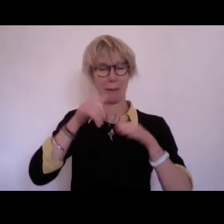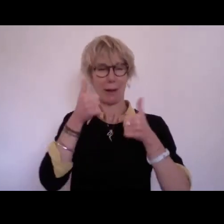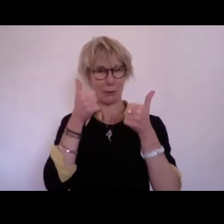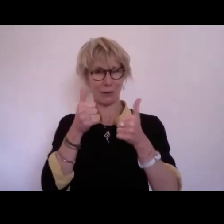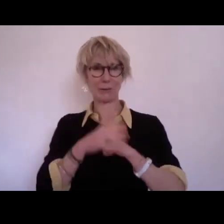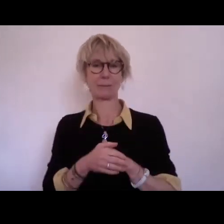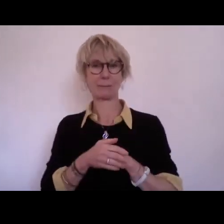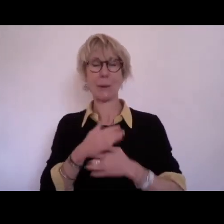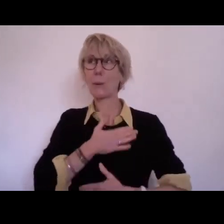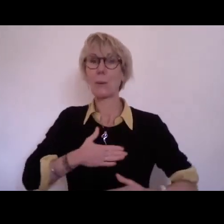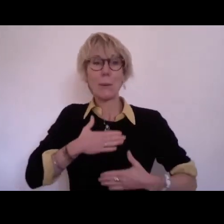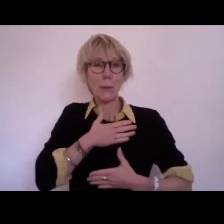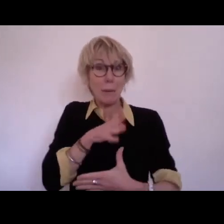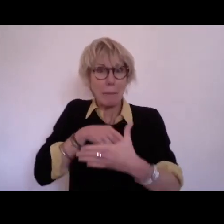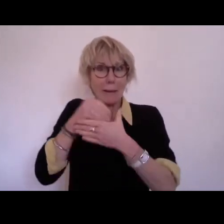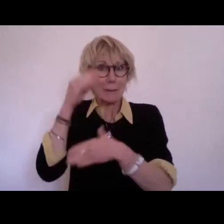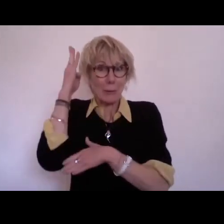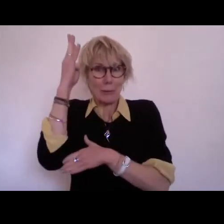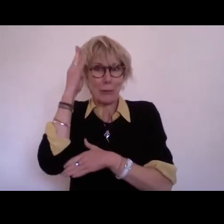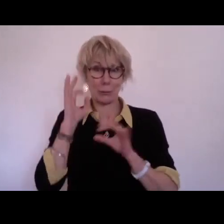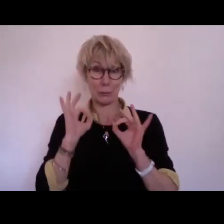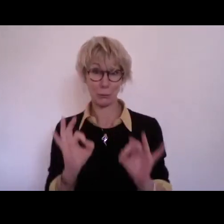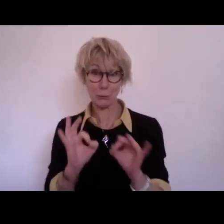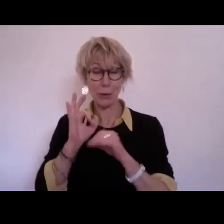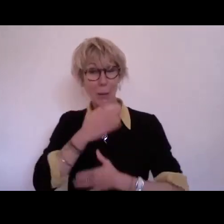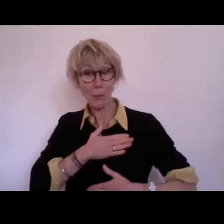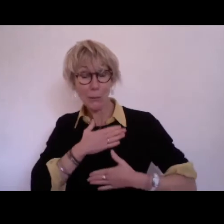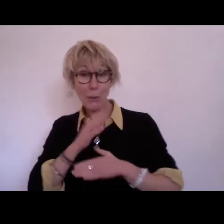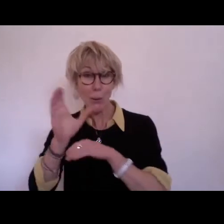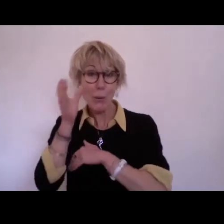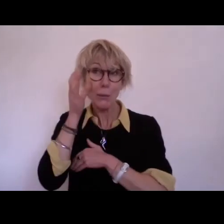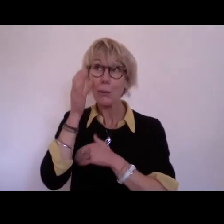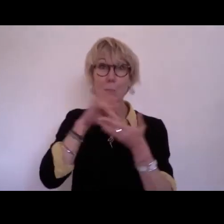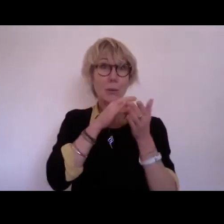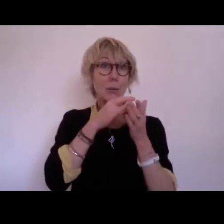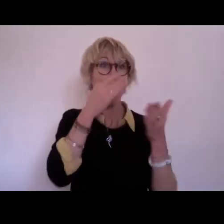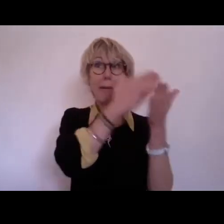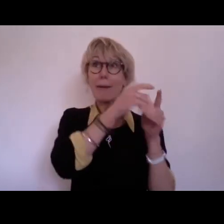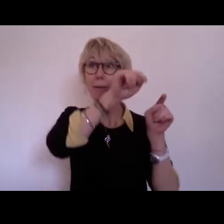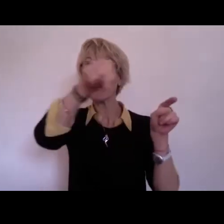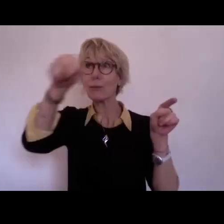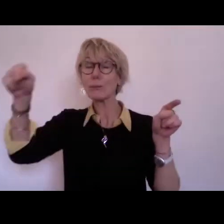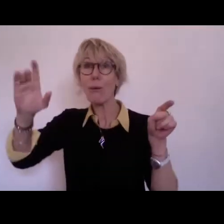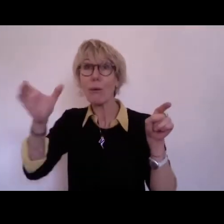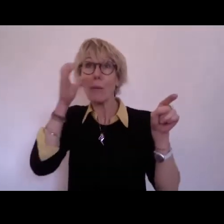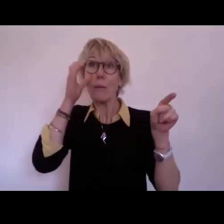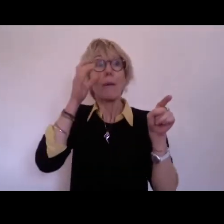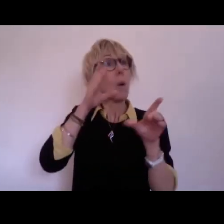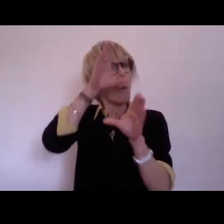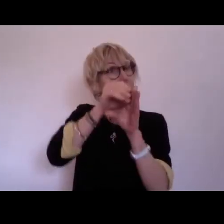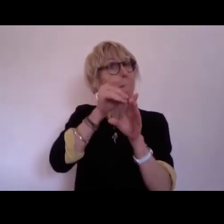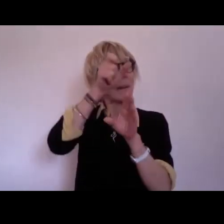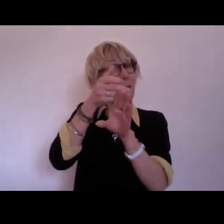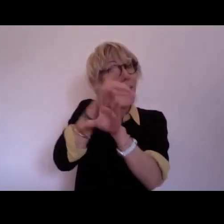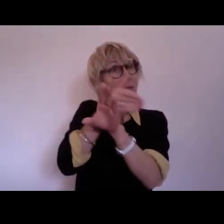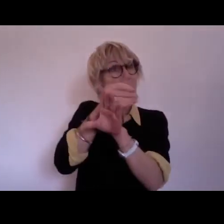Je suis ravie d'être à cette conférence et ravie d'entendre tous les intervenants et la personne juste avant. Nous, on est